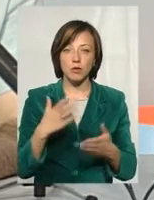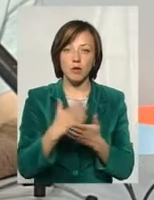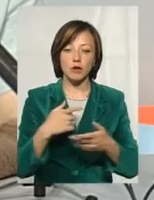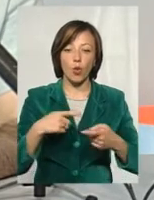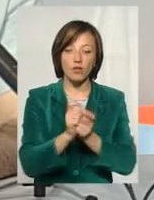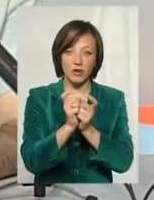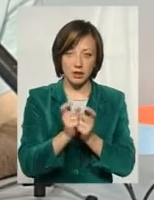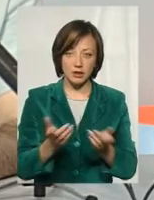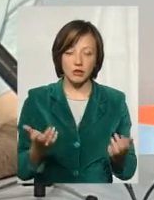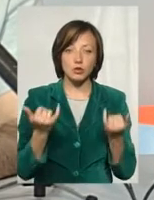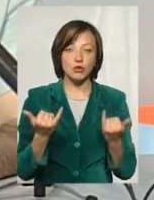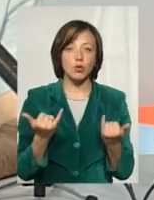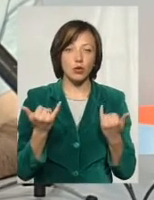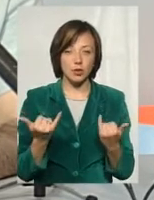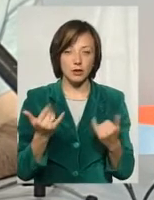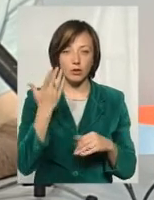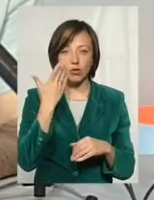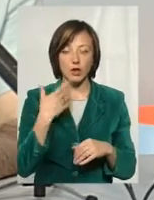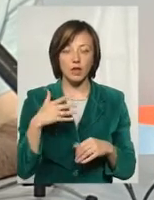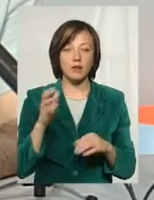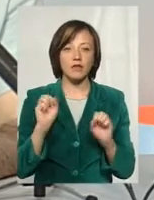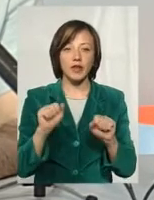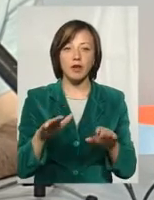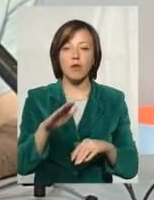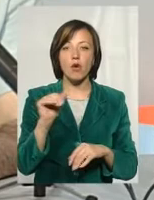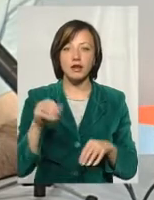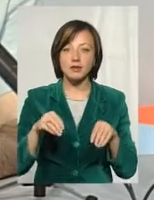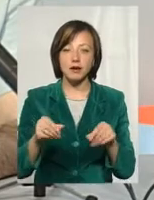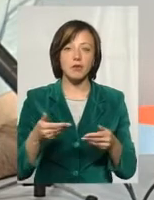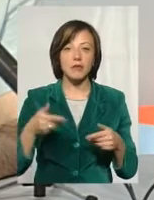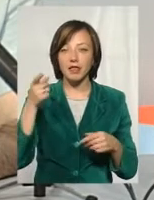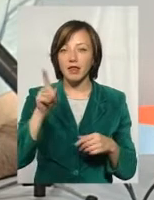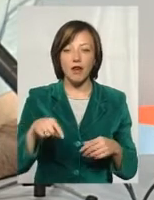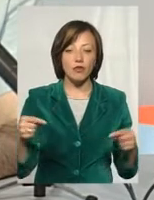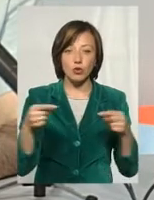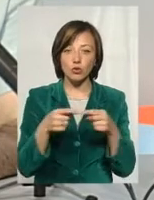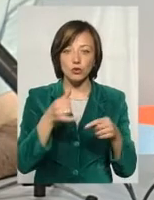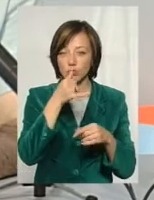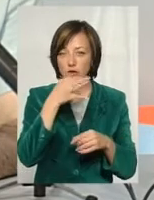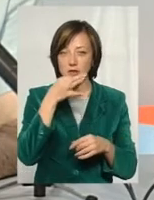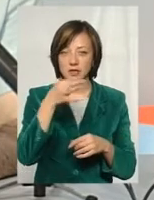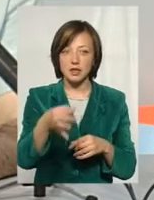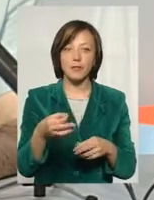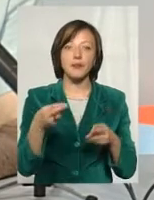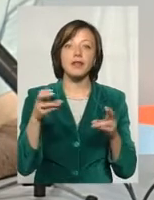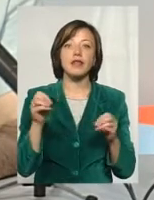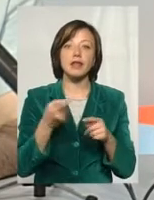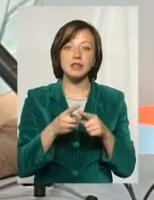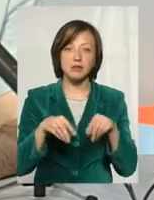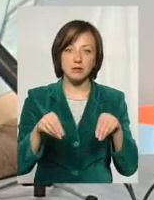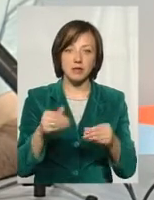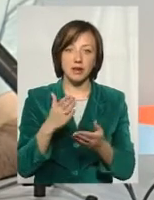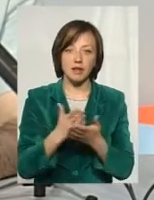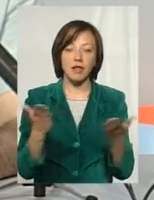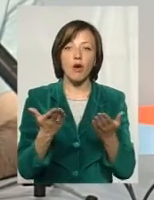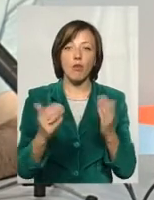конфлікти, тому що сьогодні, коли ми віддаємо в оренду землю, ми навіть точно можемо не сказати, де та земля знаходиться, на якому